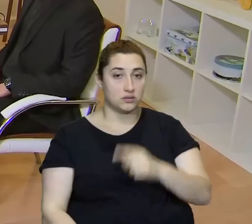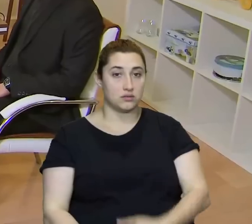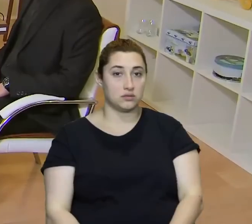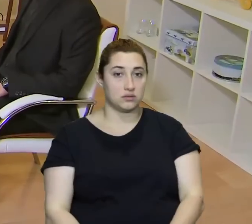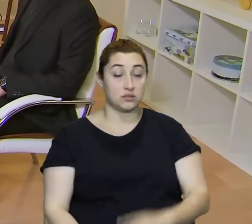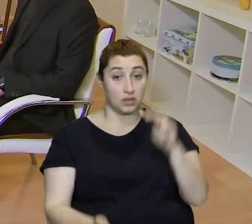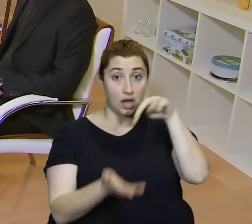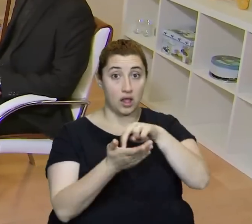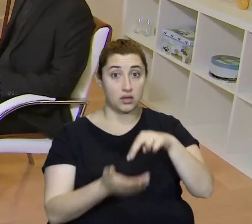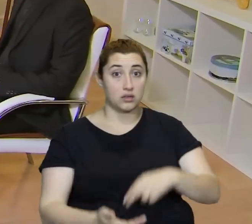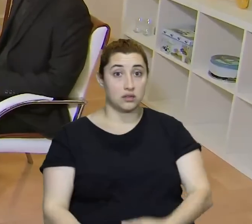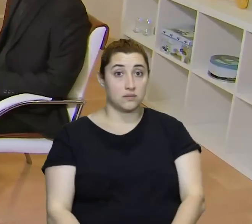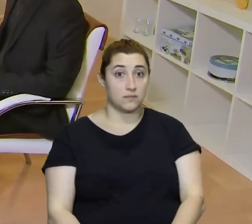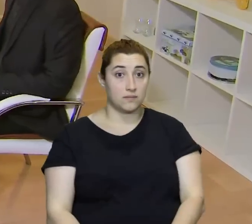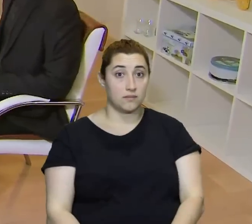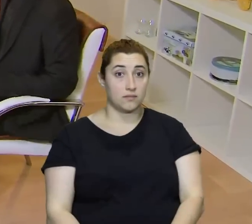Kalk ayağa.